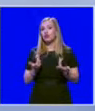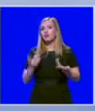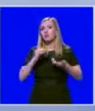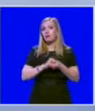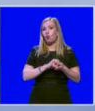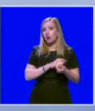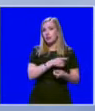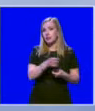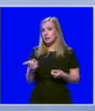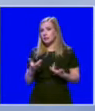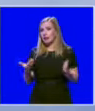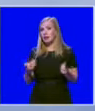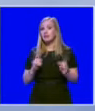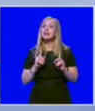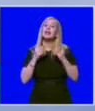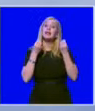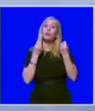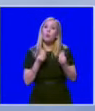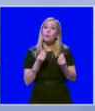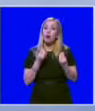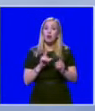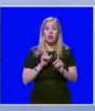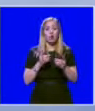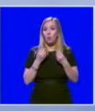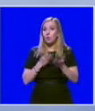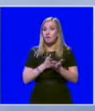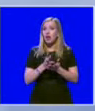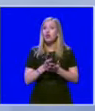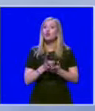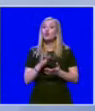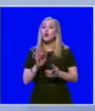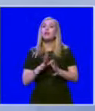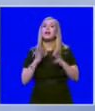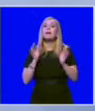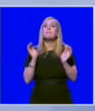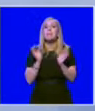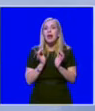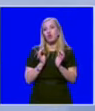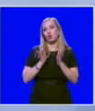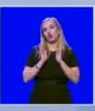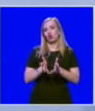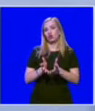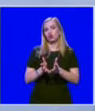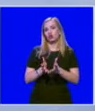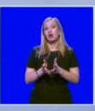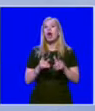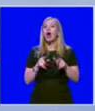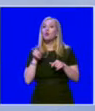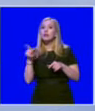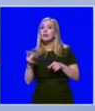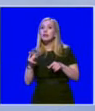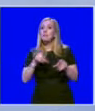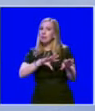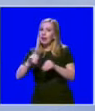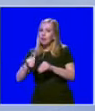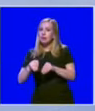и най-устойчив вариант за страната, но е най-малко лошия. И тогава, ако те се съгласят на тези 10, 20 или